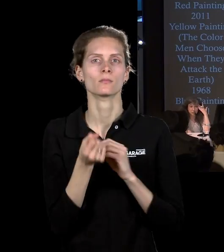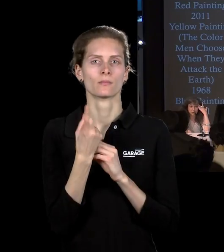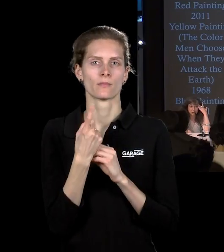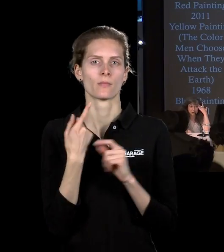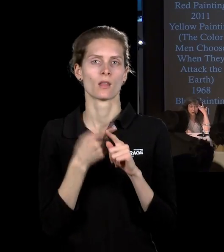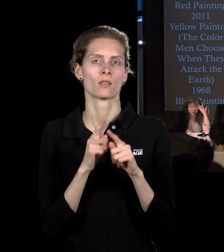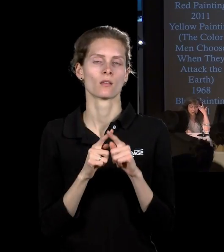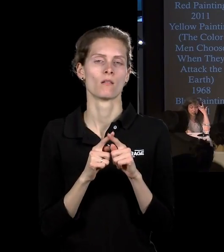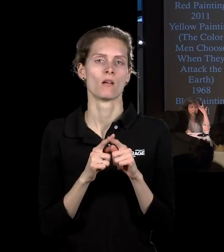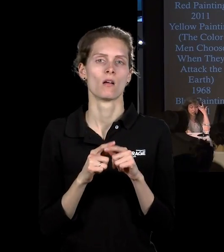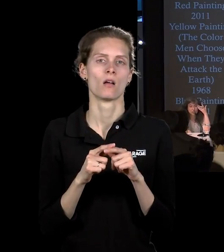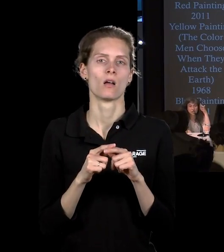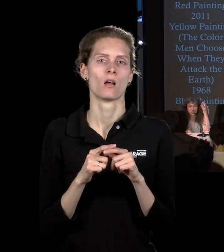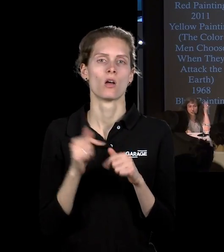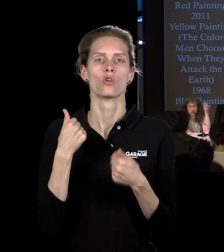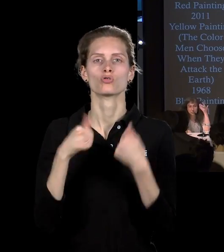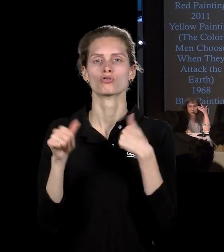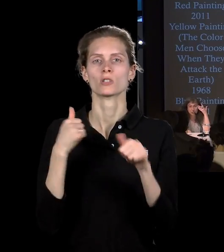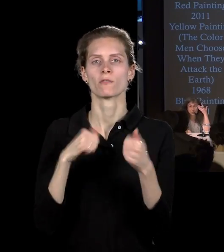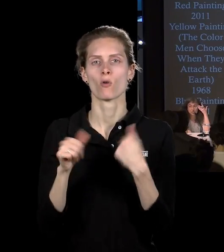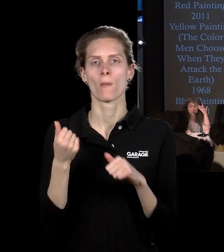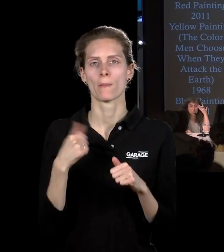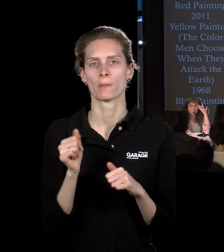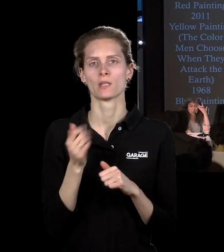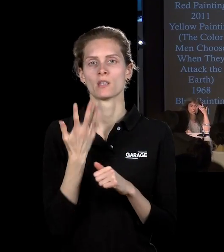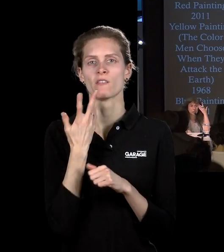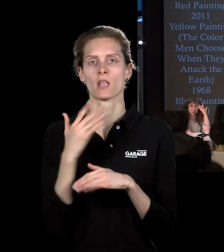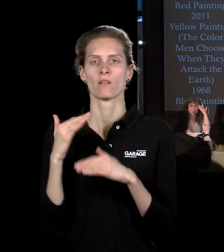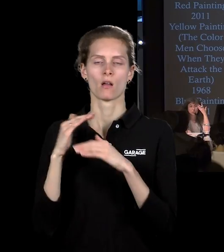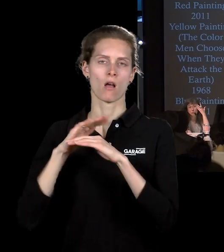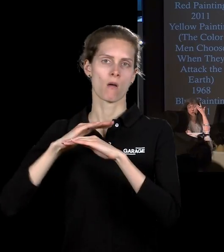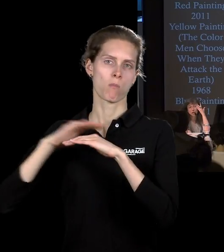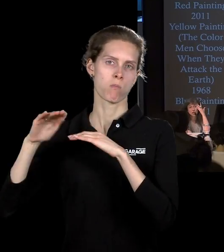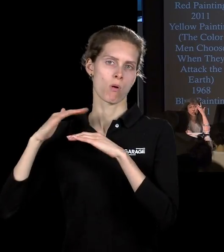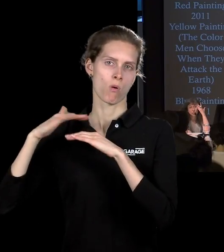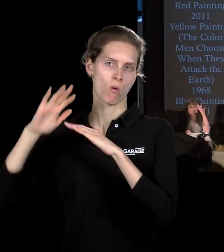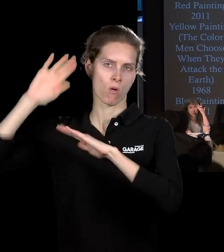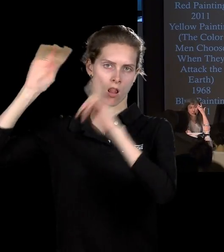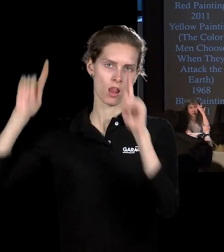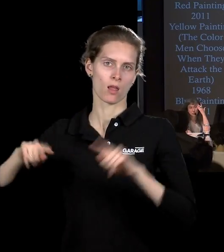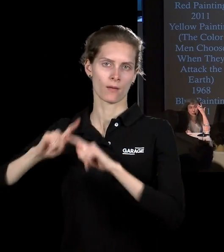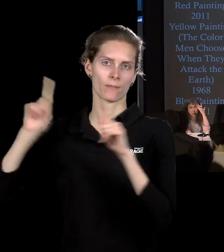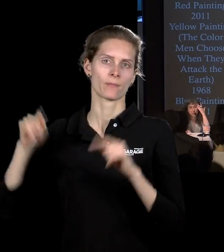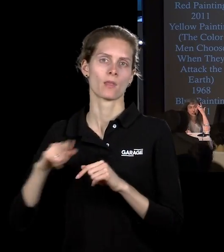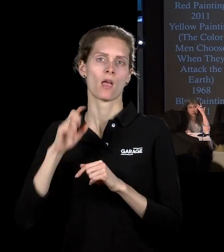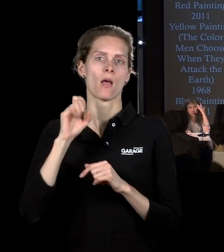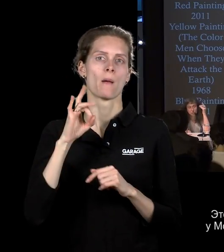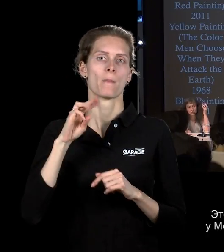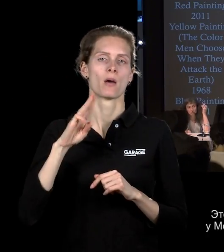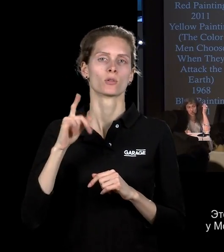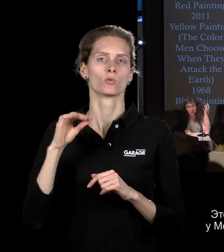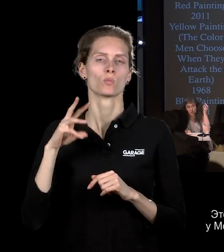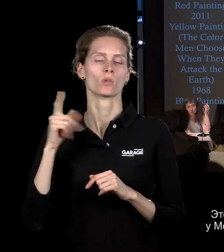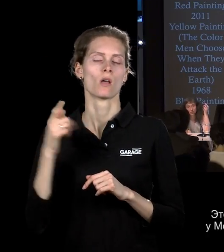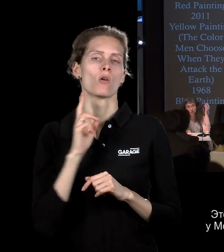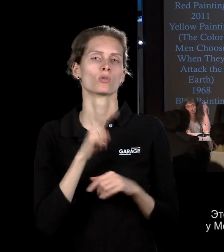живописи цветовых полей, естественно, это отсылка к традиции абстракции, к работе Барнетта Ньюмана «Кто боится красного, желтого, синего». Вот эти